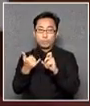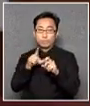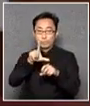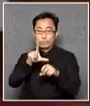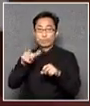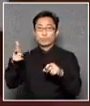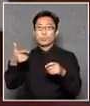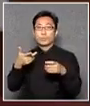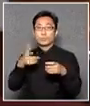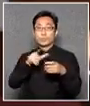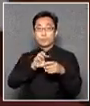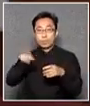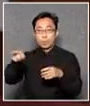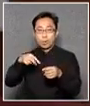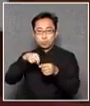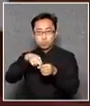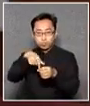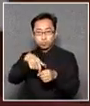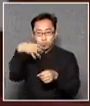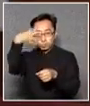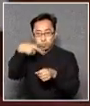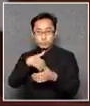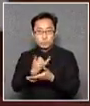即係喪生。警方經過一啲調查